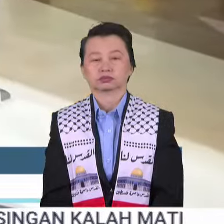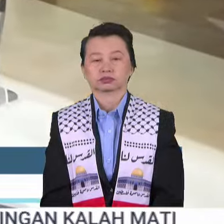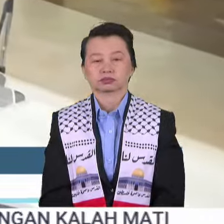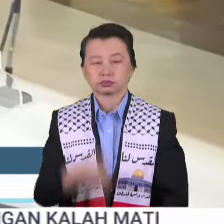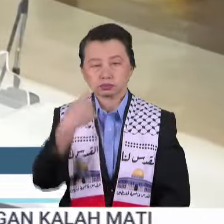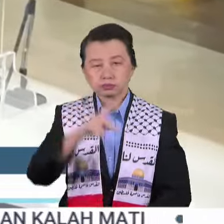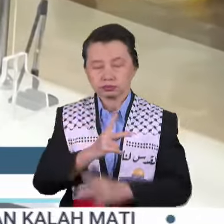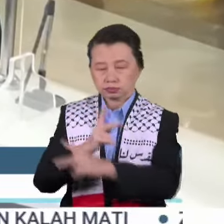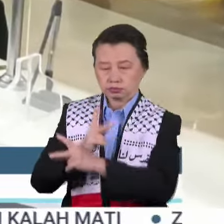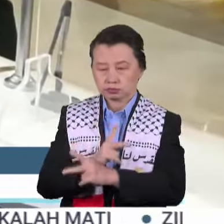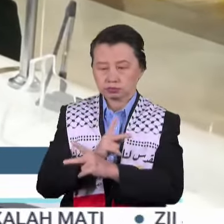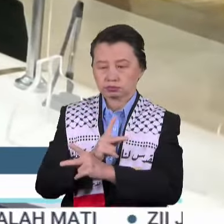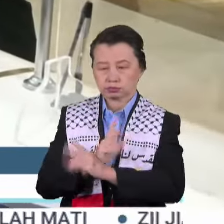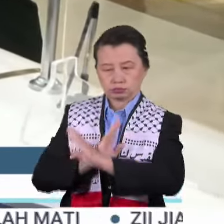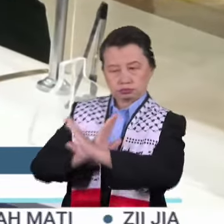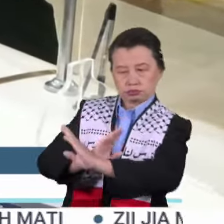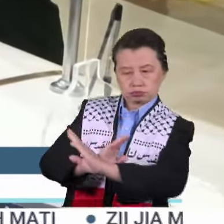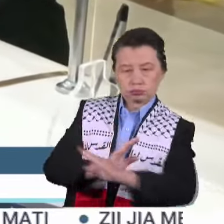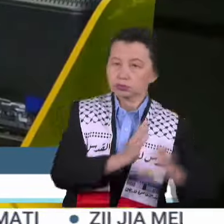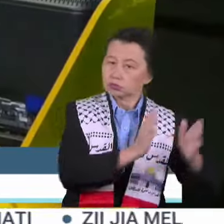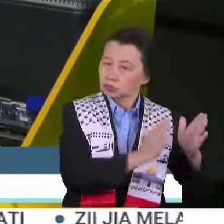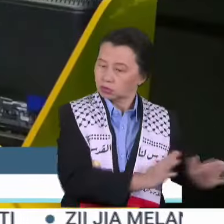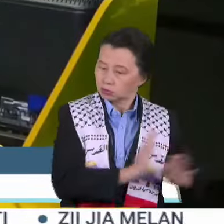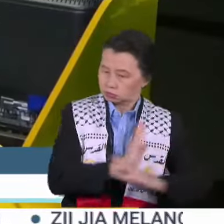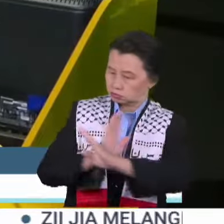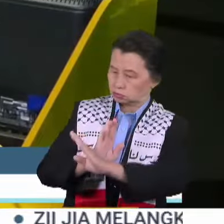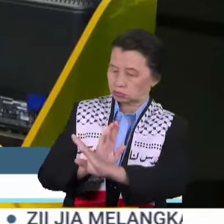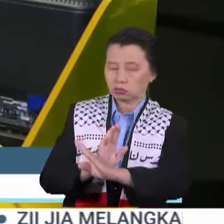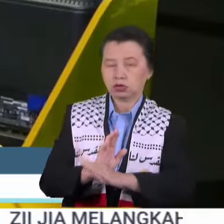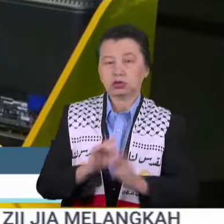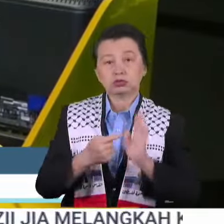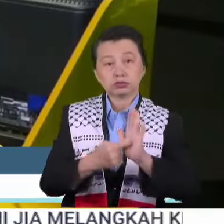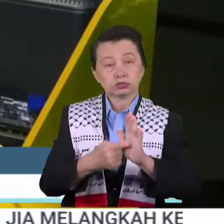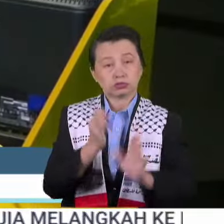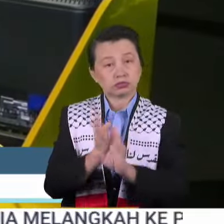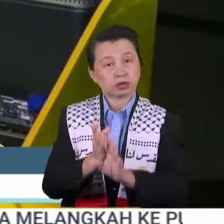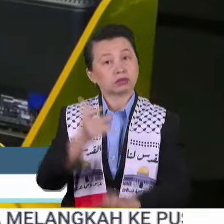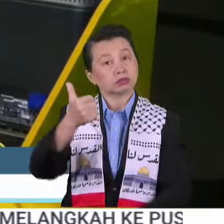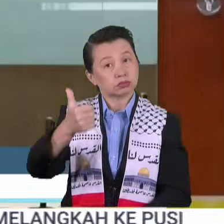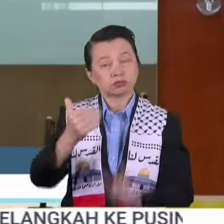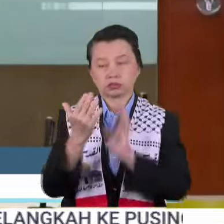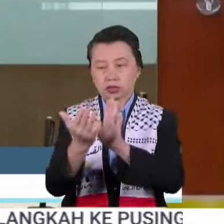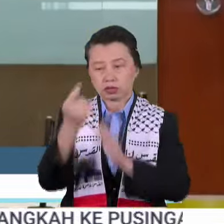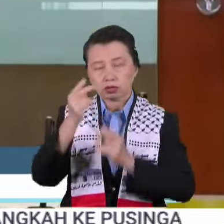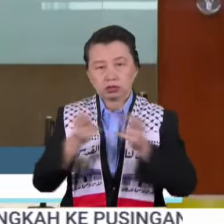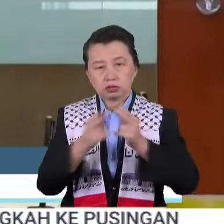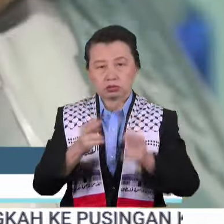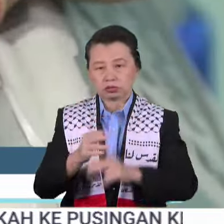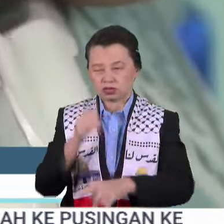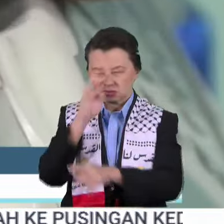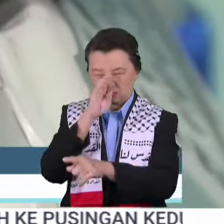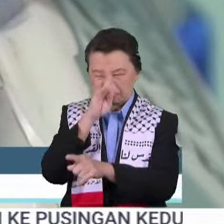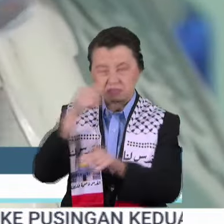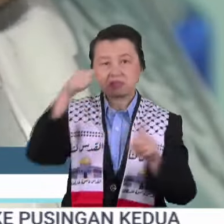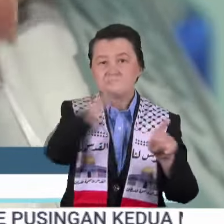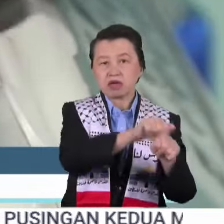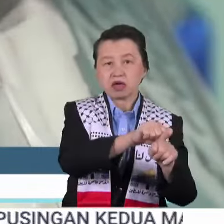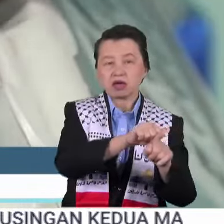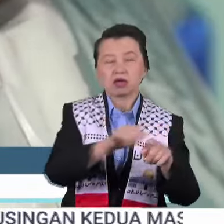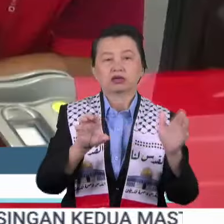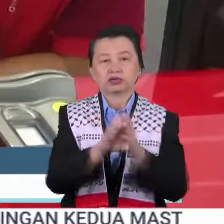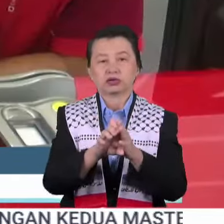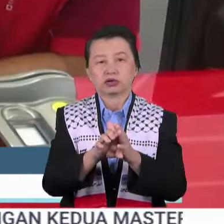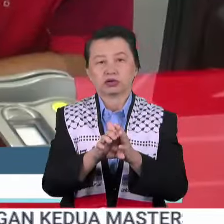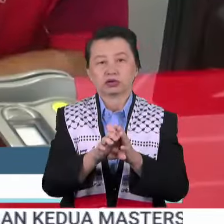Langkah melindungi pelanggan mencerminkan komitmen tinggi industri perbankan terhadap usaha anti penipuan seperti